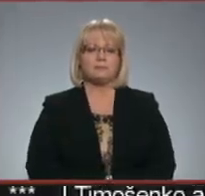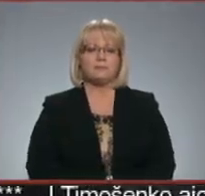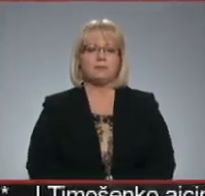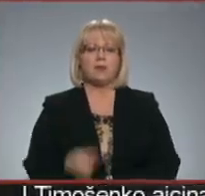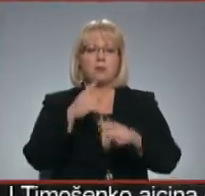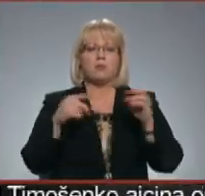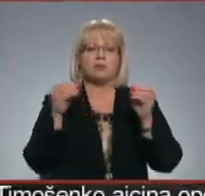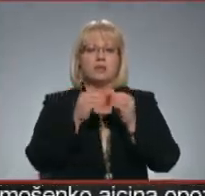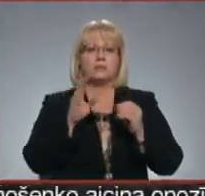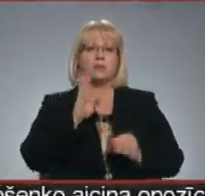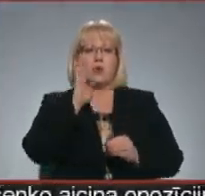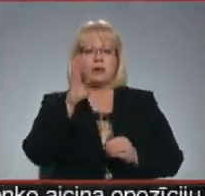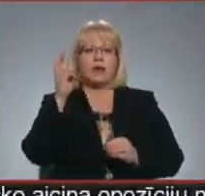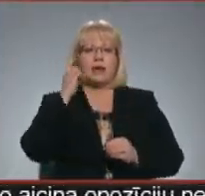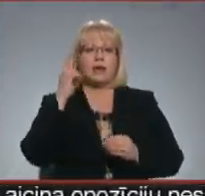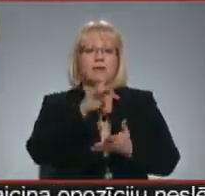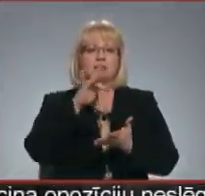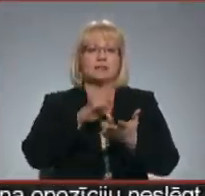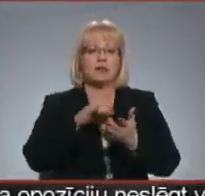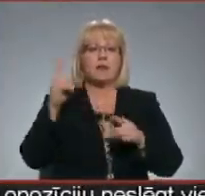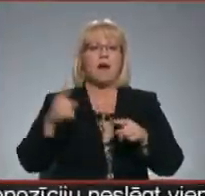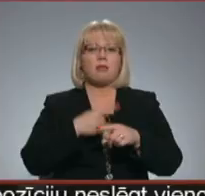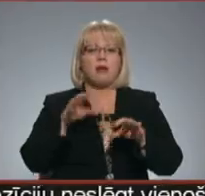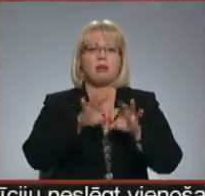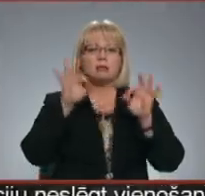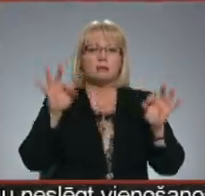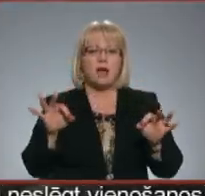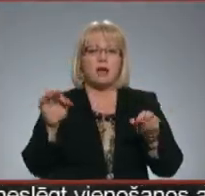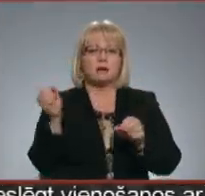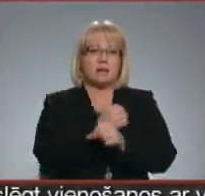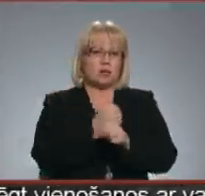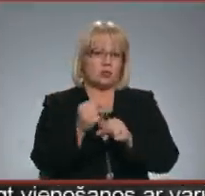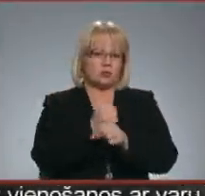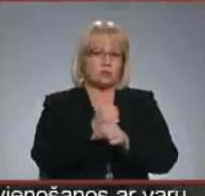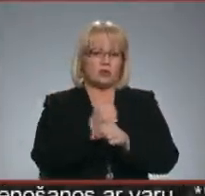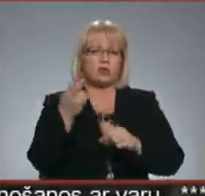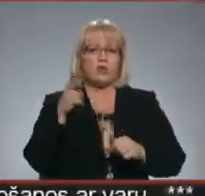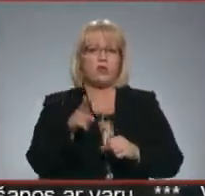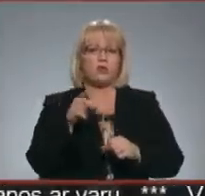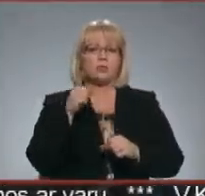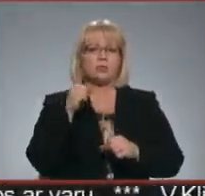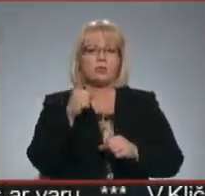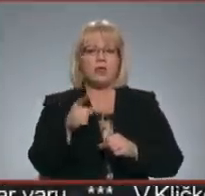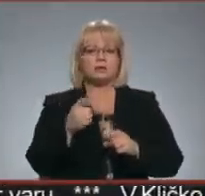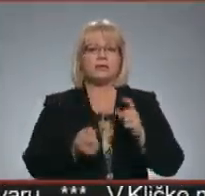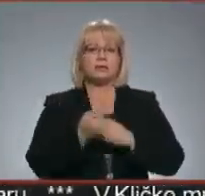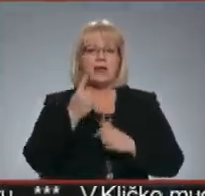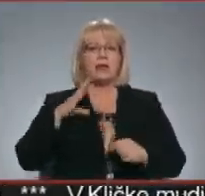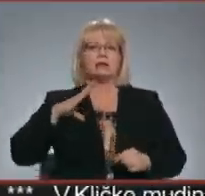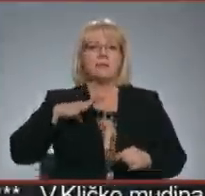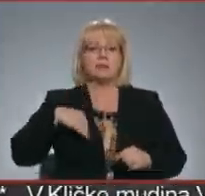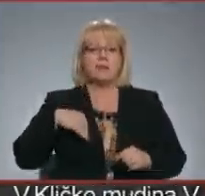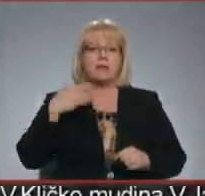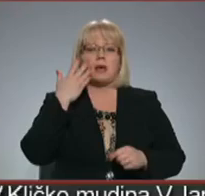Ap pusdesmitiem no rīta Kijevas centrā atkal sākās sadursmes un tās izcēlās pēc tam,